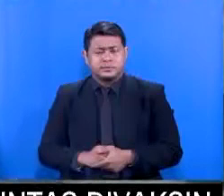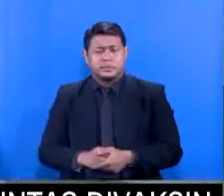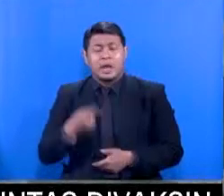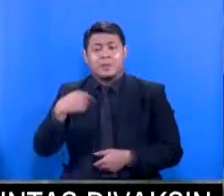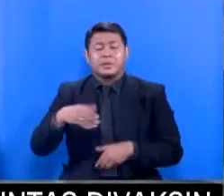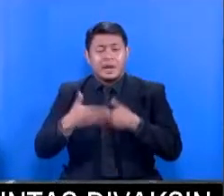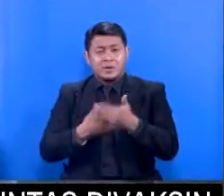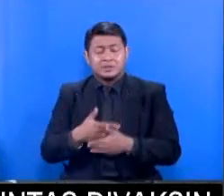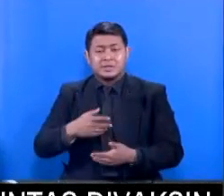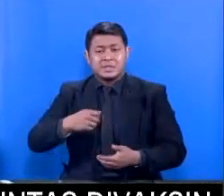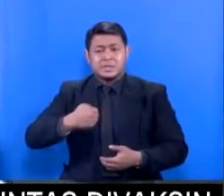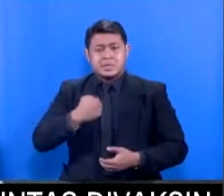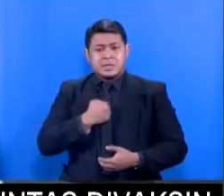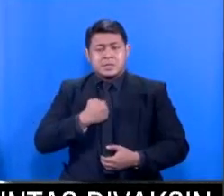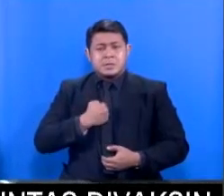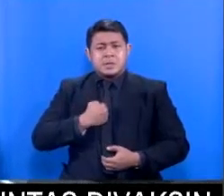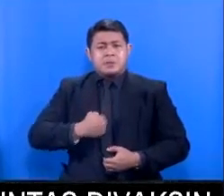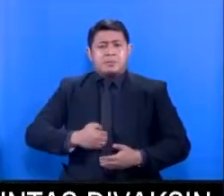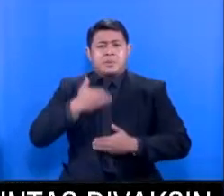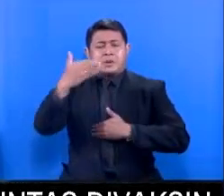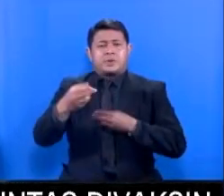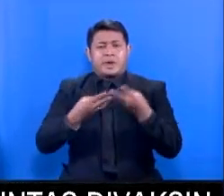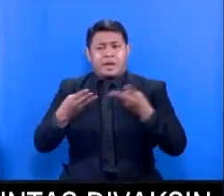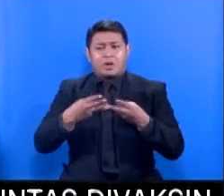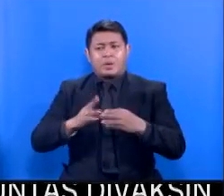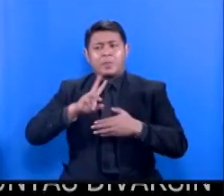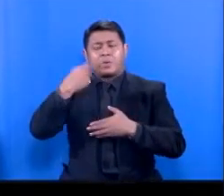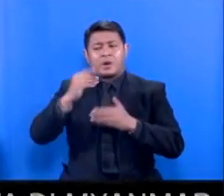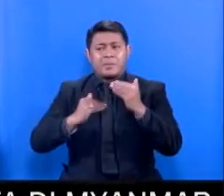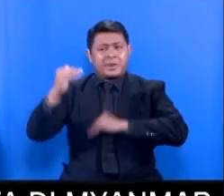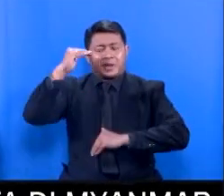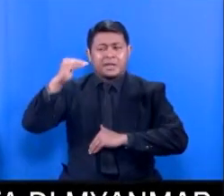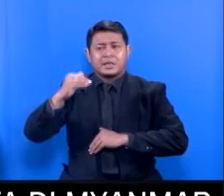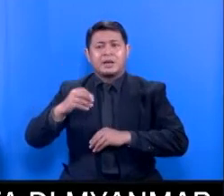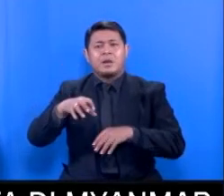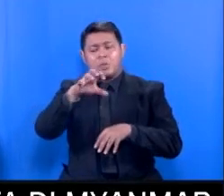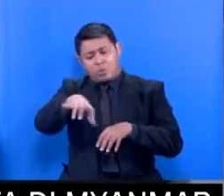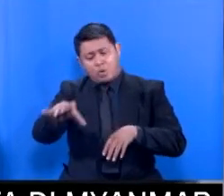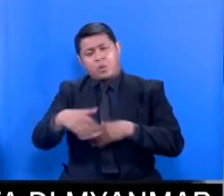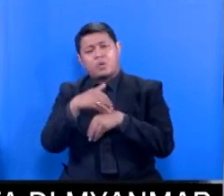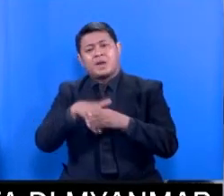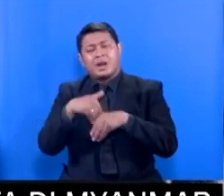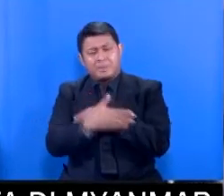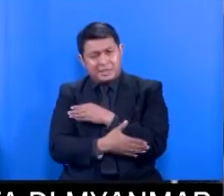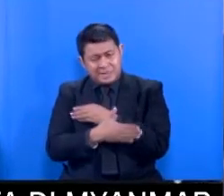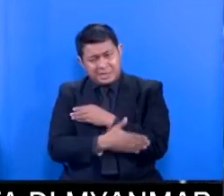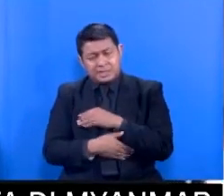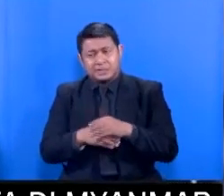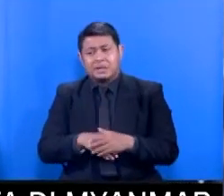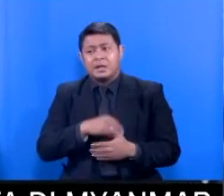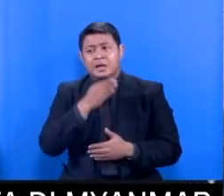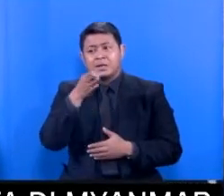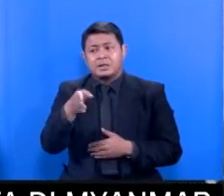Kementerian Perindustrian bertekad memajukan perekonomian nasional melalui program peningkatan penggunaan produk dalam negeri. Saat mengunjungi